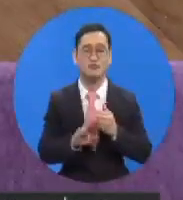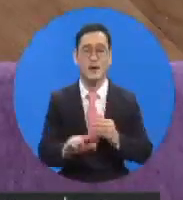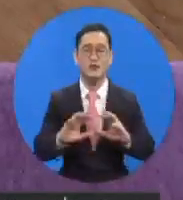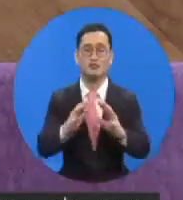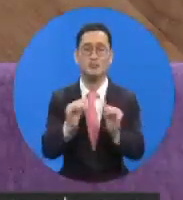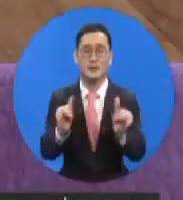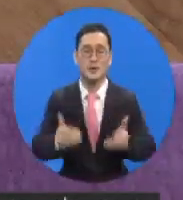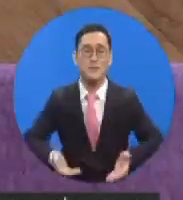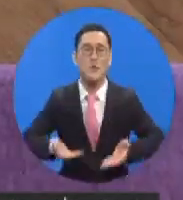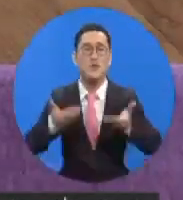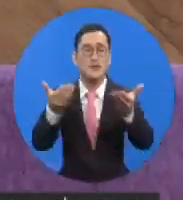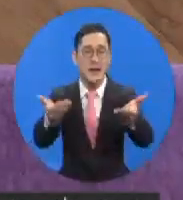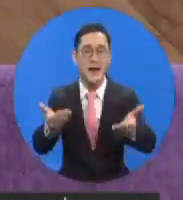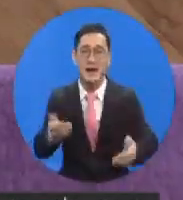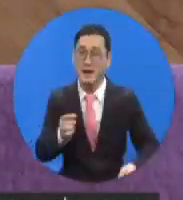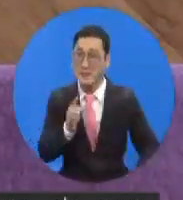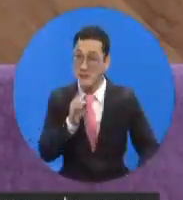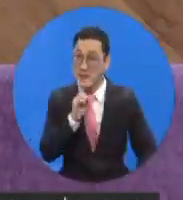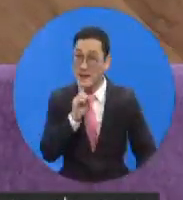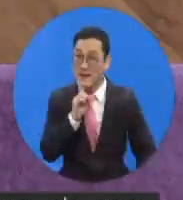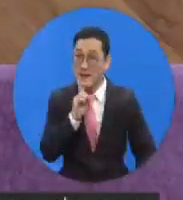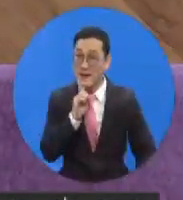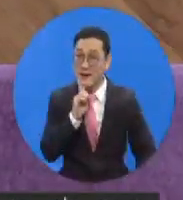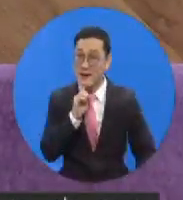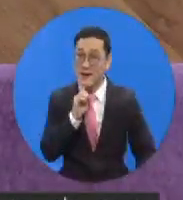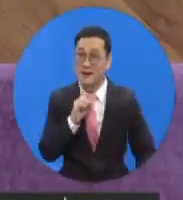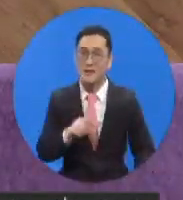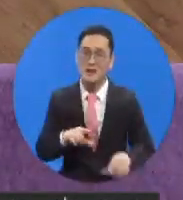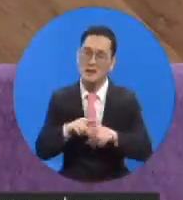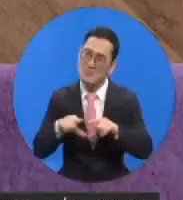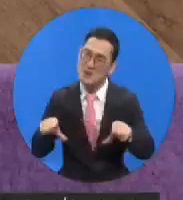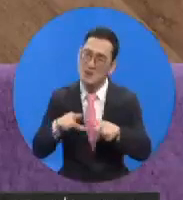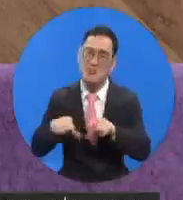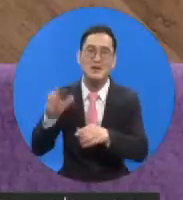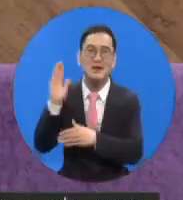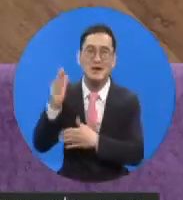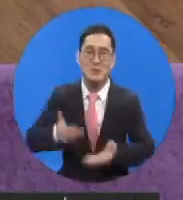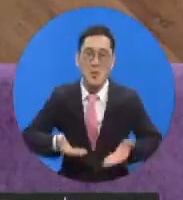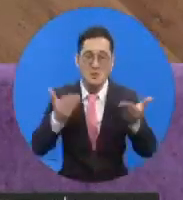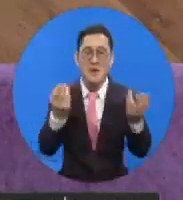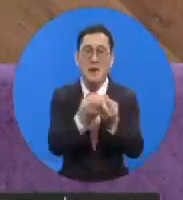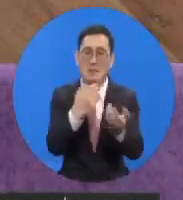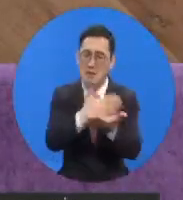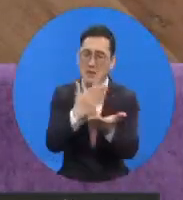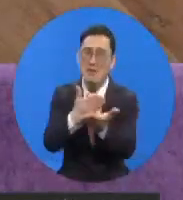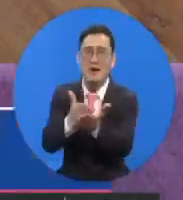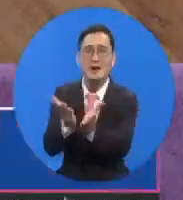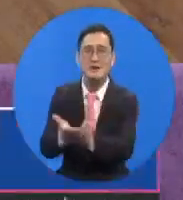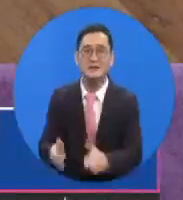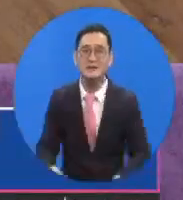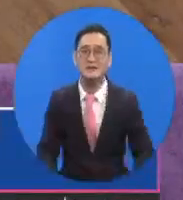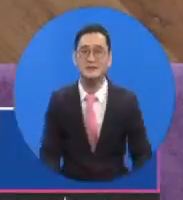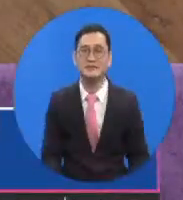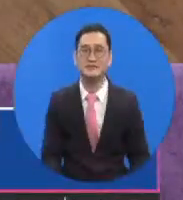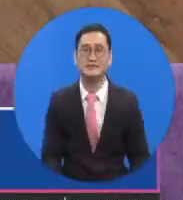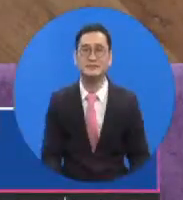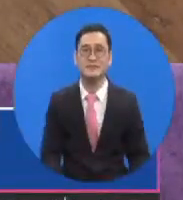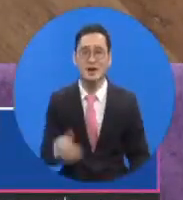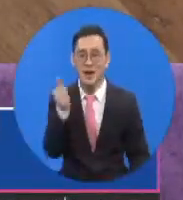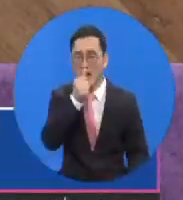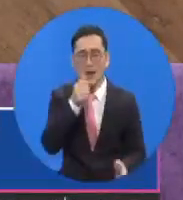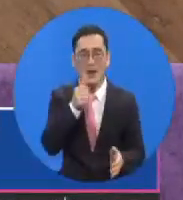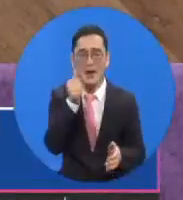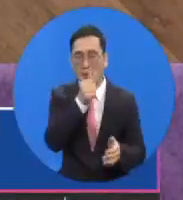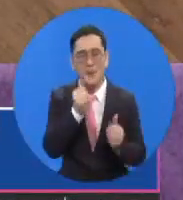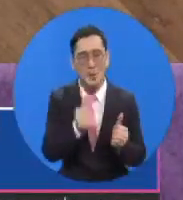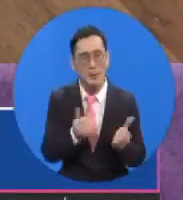방법을 찾아보겠다는 것은 뭐 일반적인 원칙론적인 얘기예요. 그렇군요. 봉사하는 방법이 여러 가지 있죠. 뭐 무료 변론을 해준다랄지 어려운 사람을